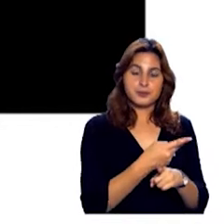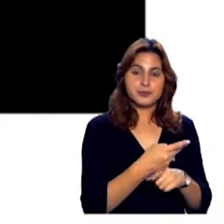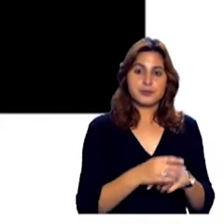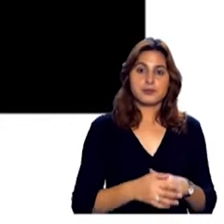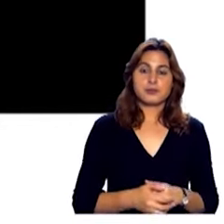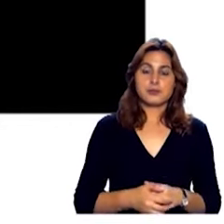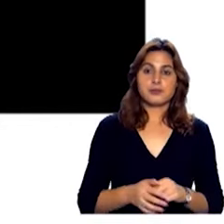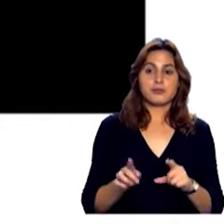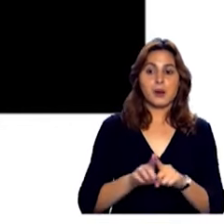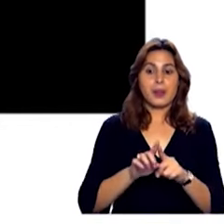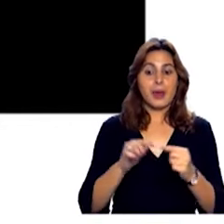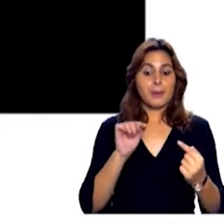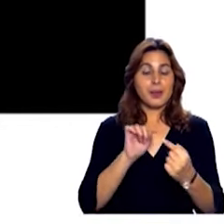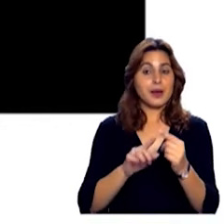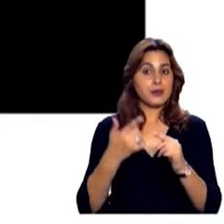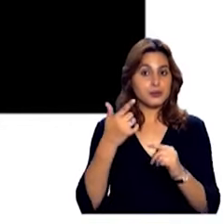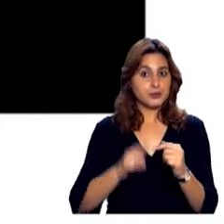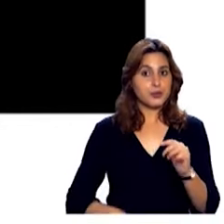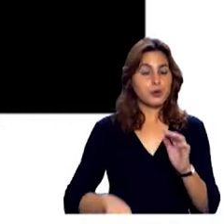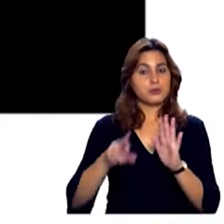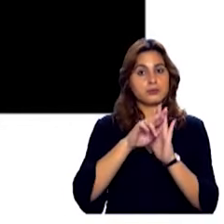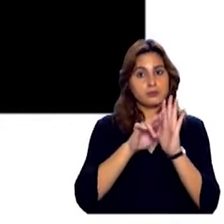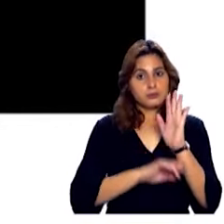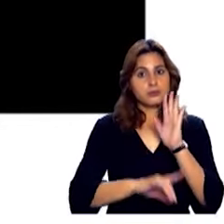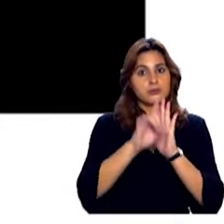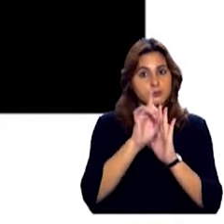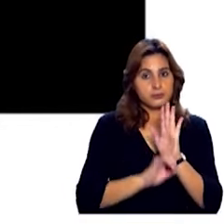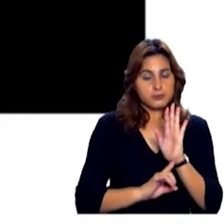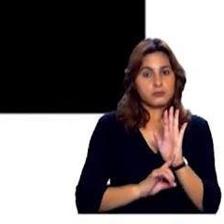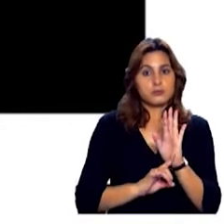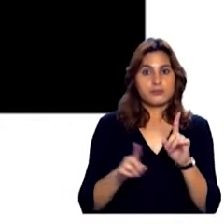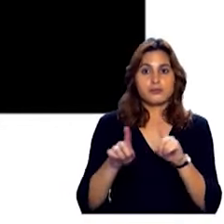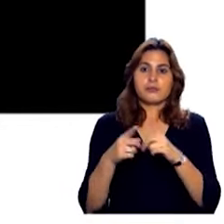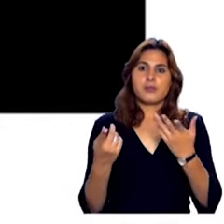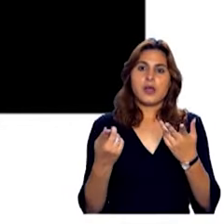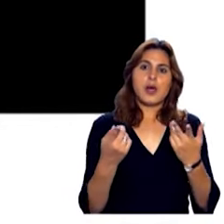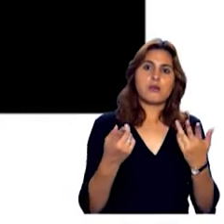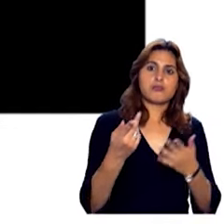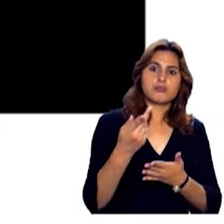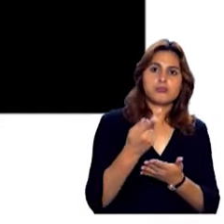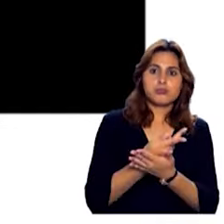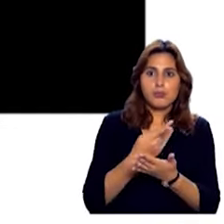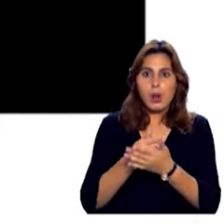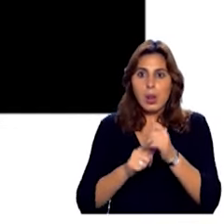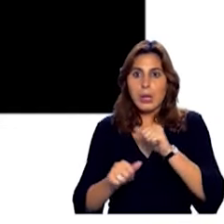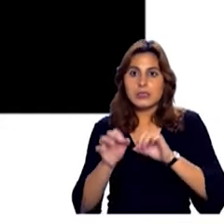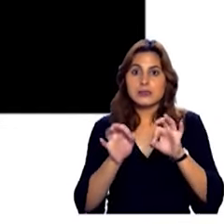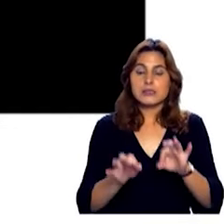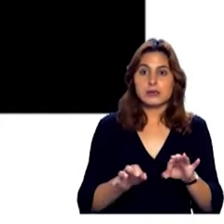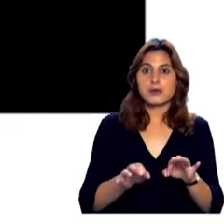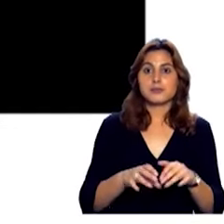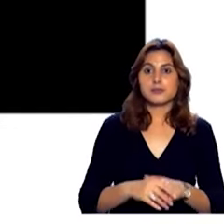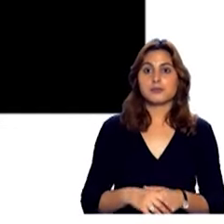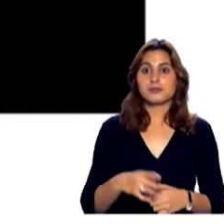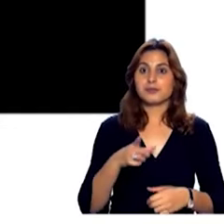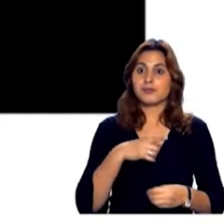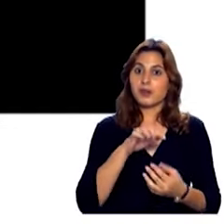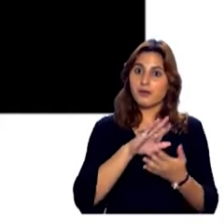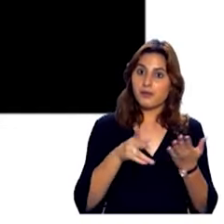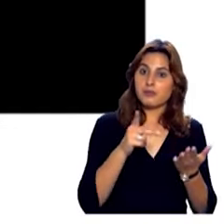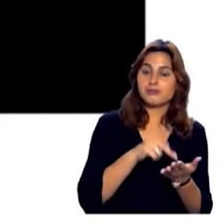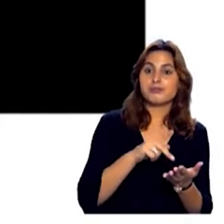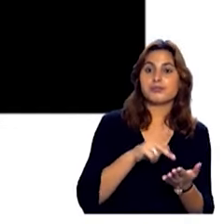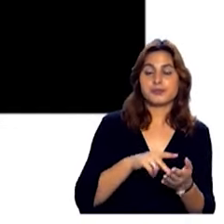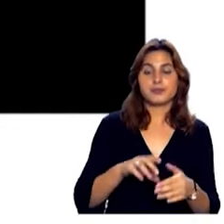sulla correttezza Della motivazione e sulla Logic Della motivazione in Fatto Della decisione ovviamente la